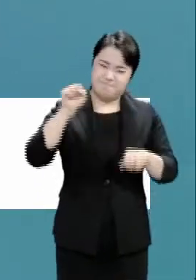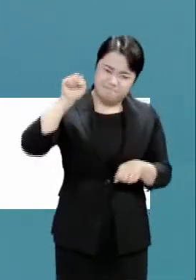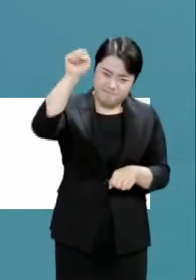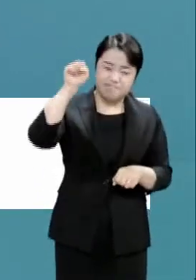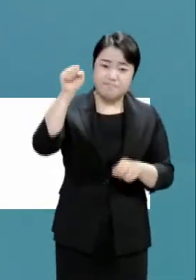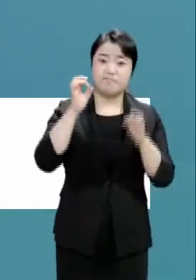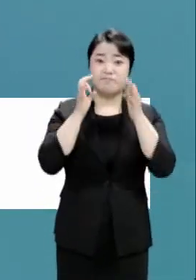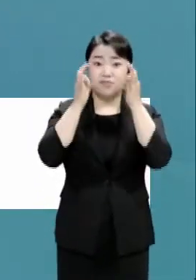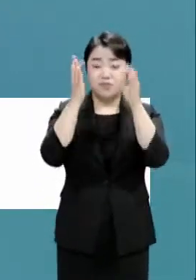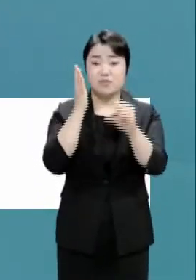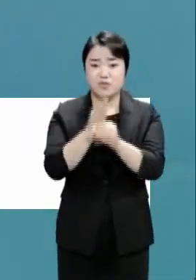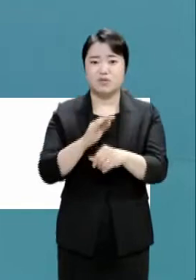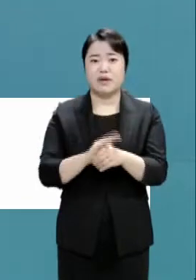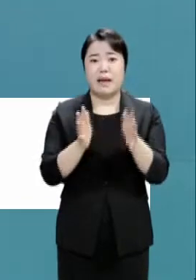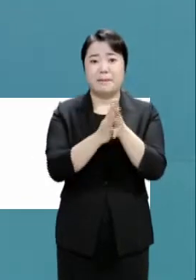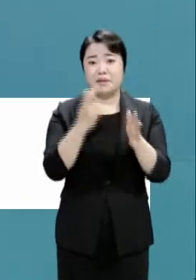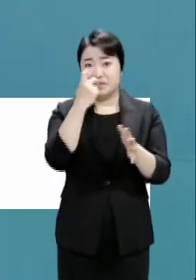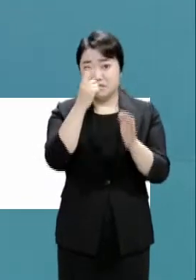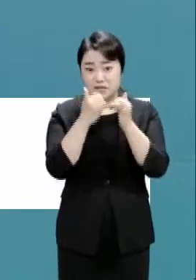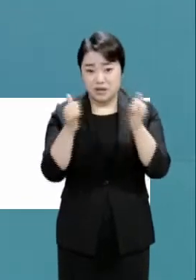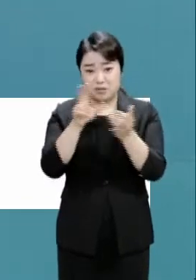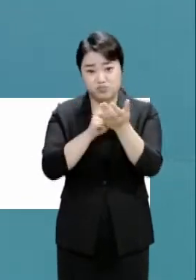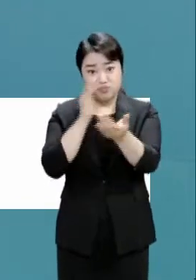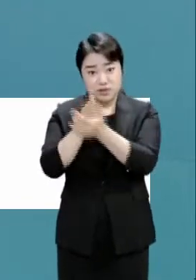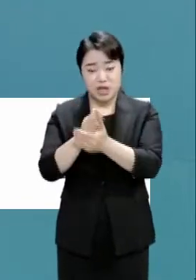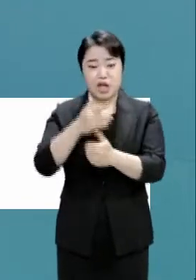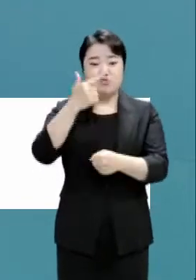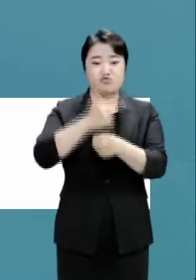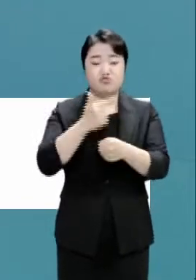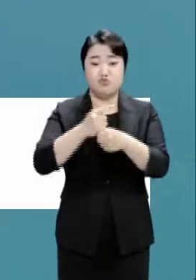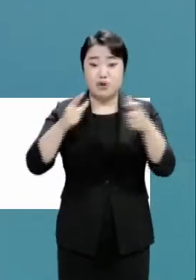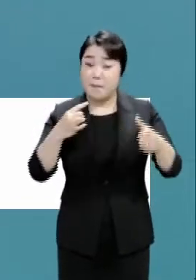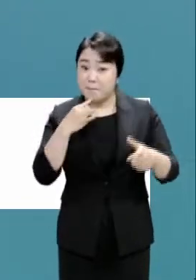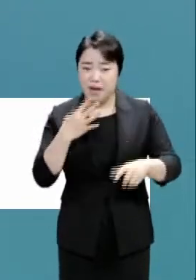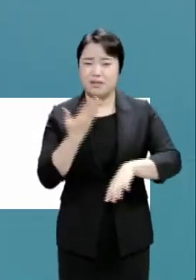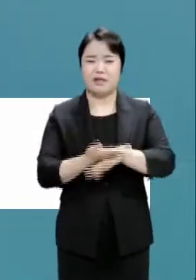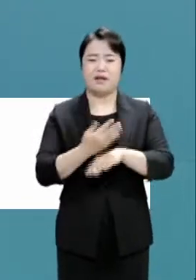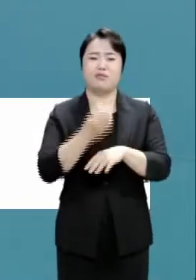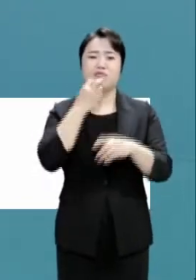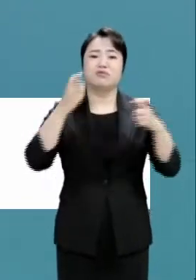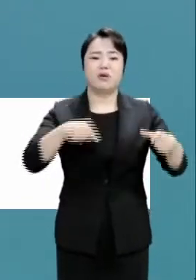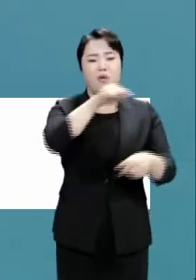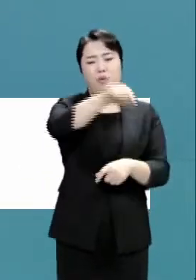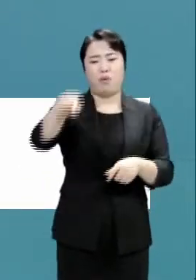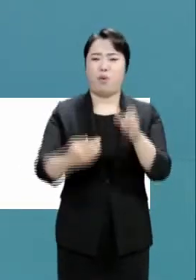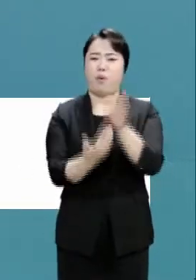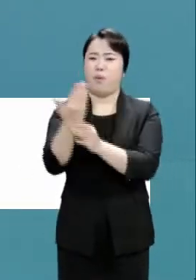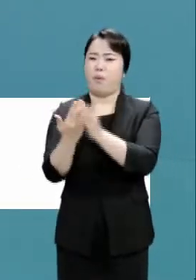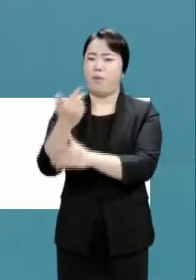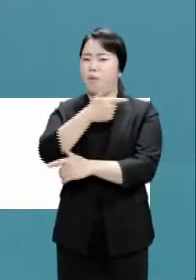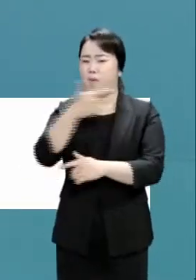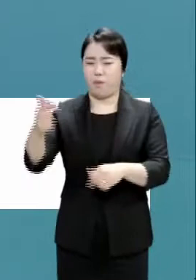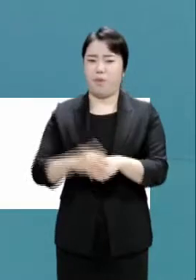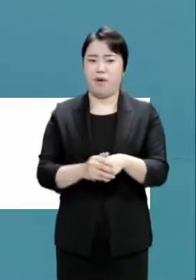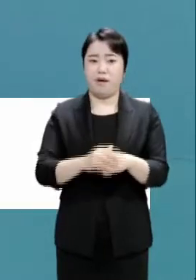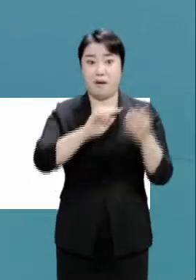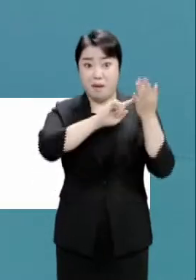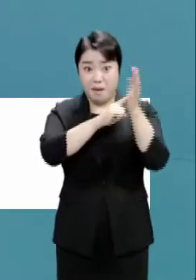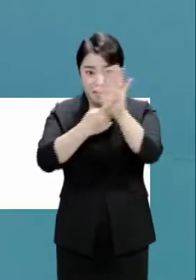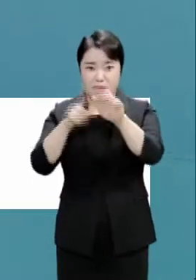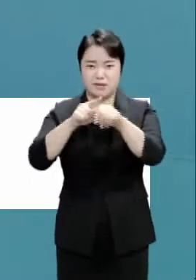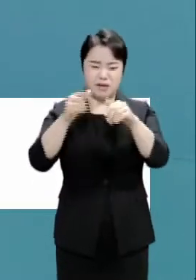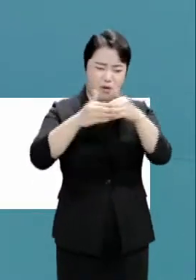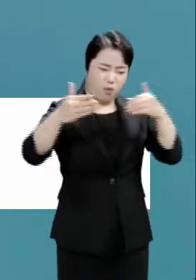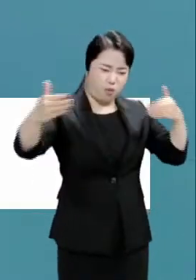합니다. 사실 아파트 경비원 문제는 이곳 중계동뿐만 아니라 서울 지역 곳곳에서 발생하고 있습니다. 세상에 알려지기까지